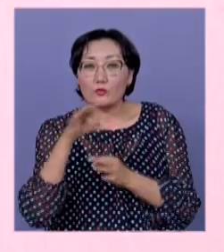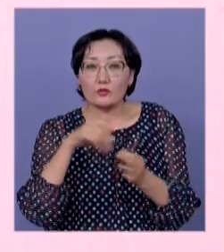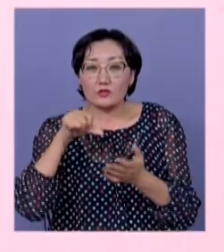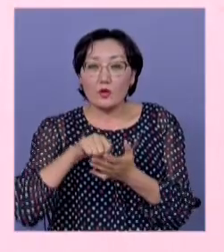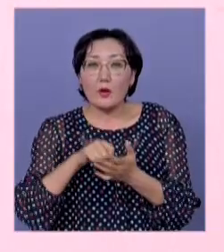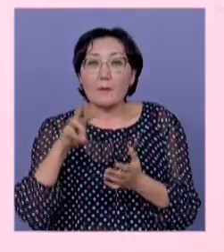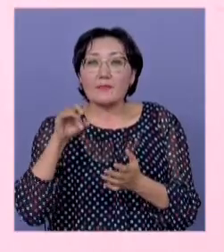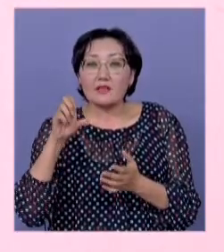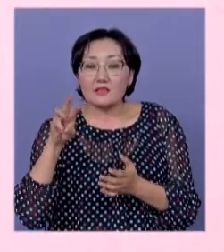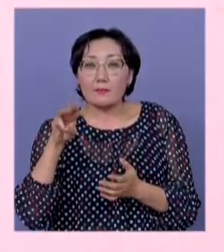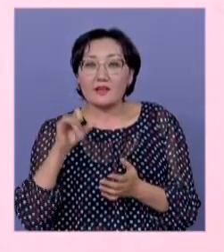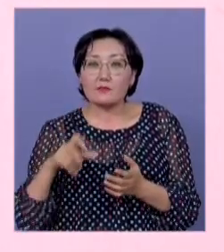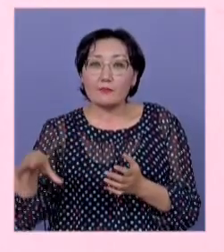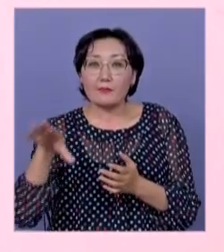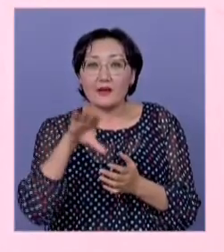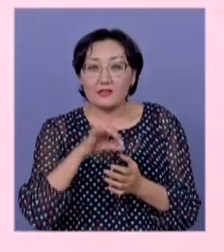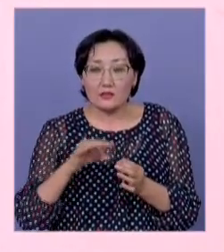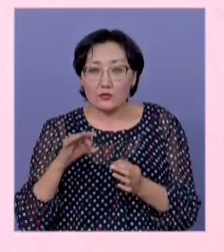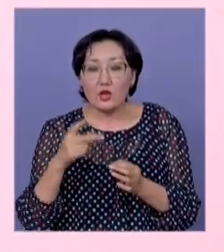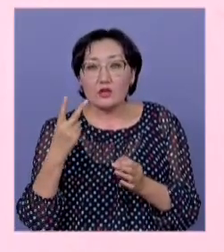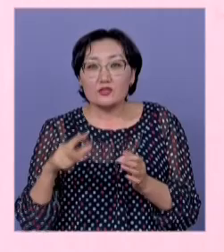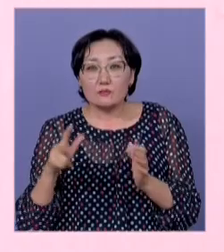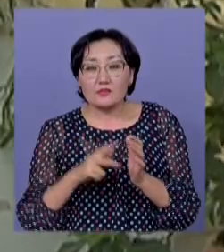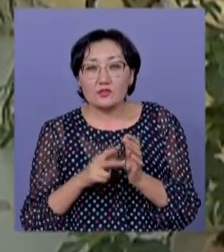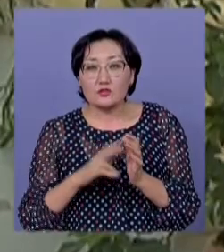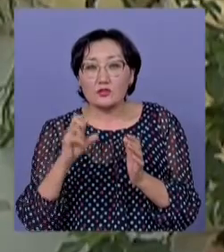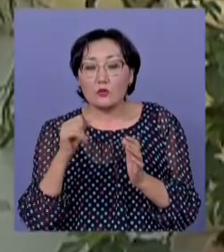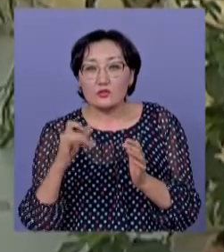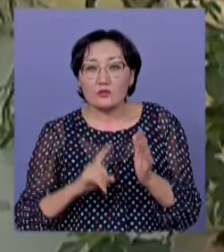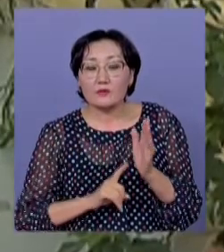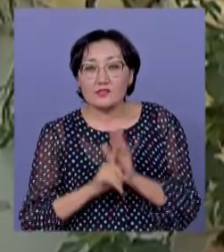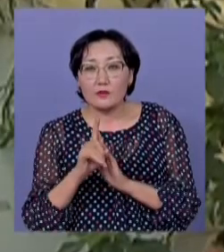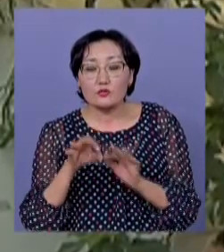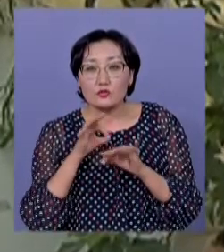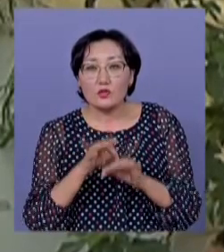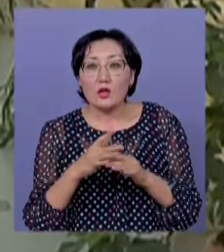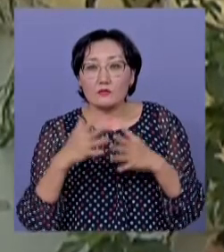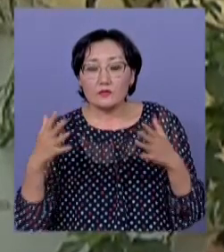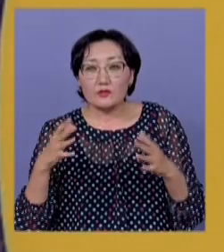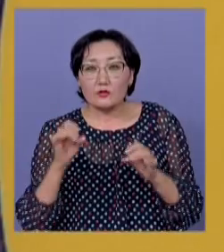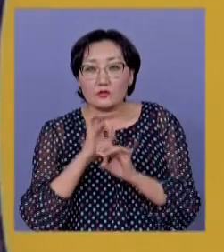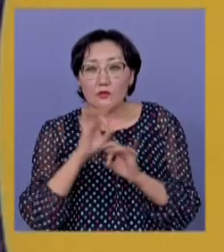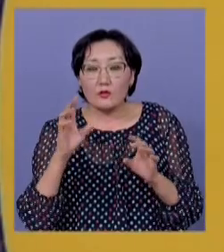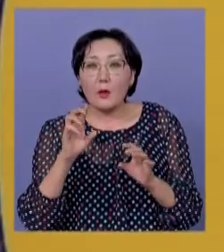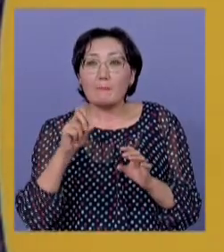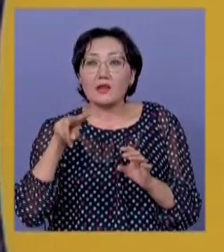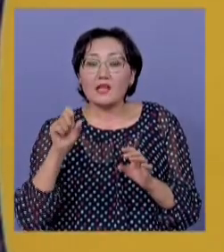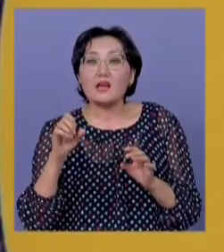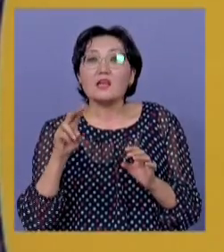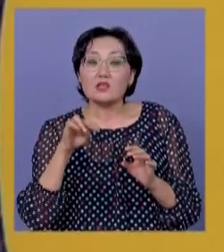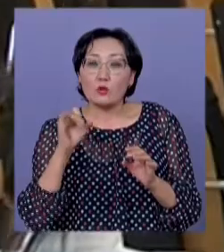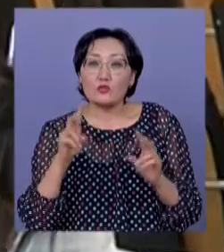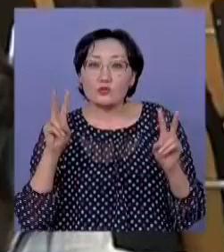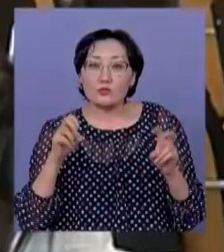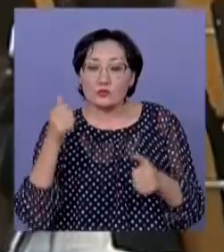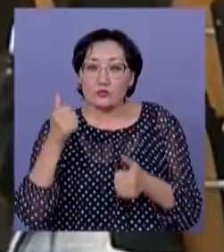Мирас Максимов еліміздің барлық аймақтарында 28-ші наурыздан бастап жүргізілген ең ауқымды және танымал бала дауысы балалар ән байқауына